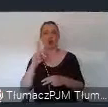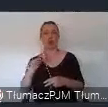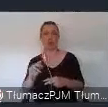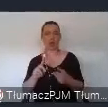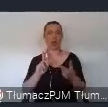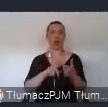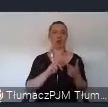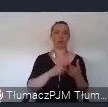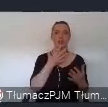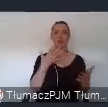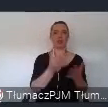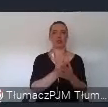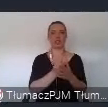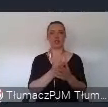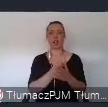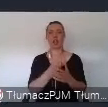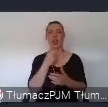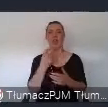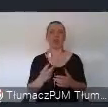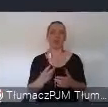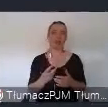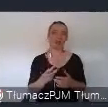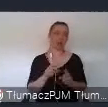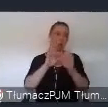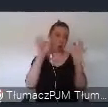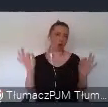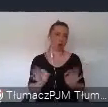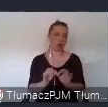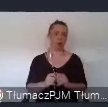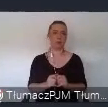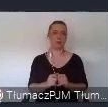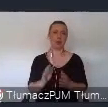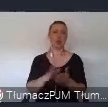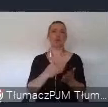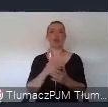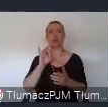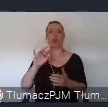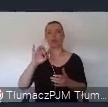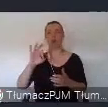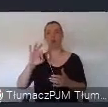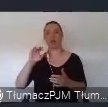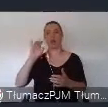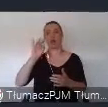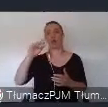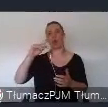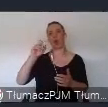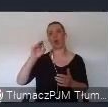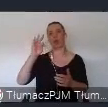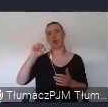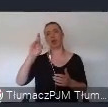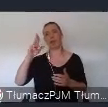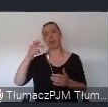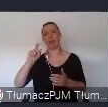to jest wykorzystywanie energii jako takiej, czyli energii geotermalnej, energii powietrza, pomp ciepła